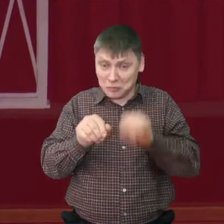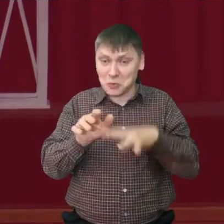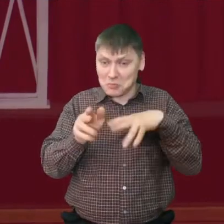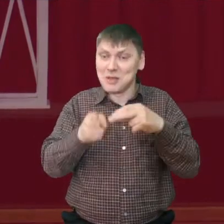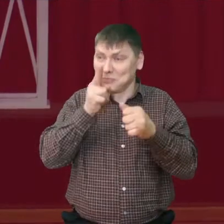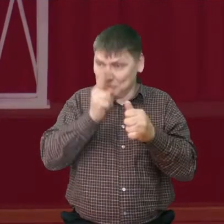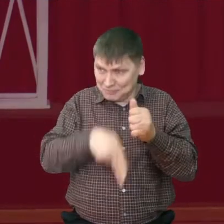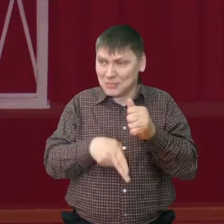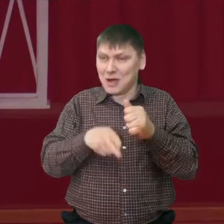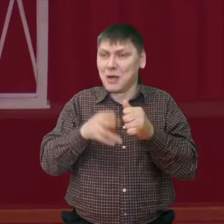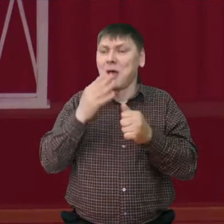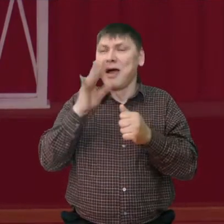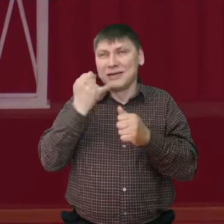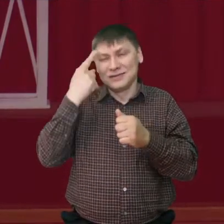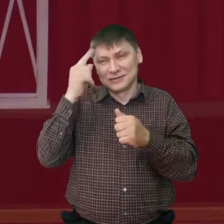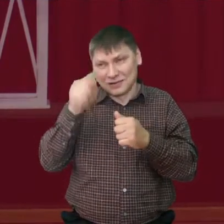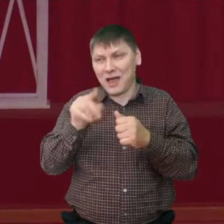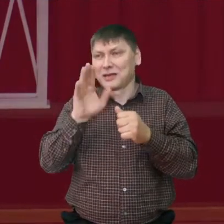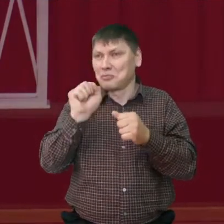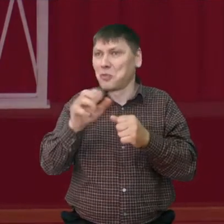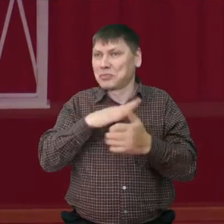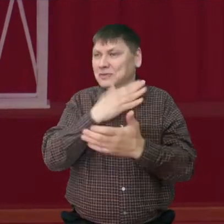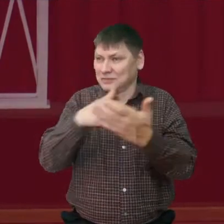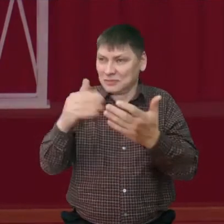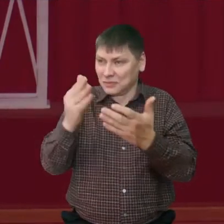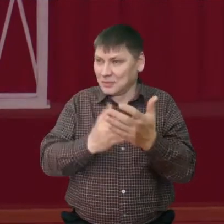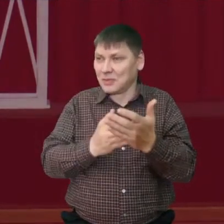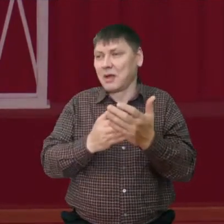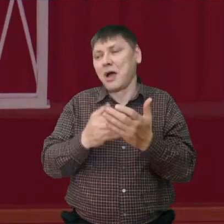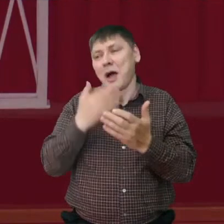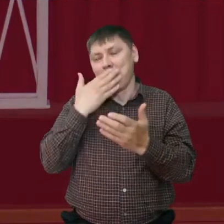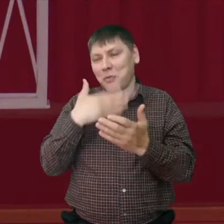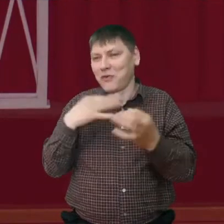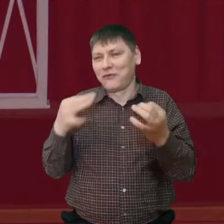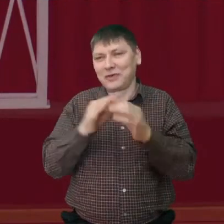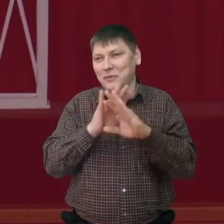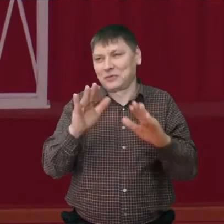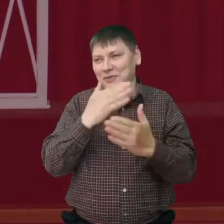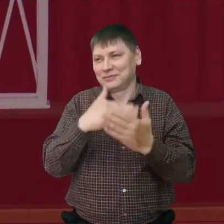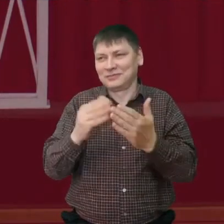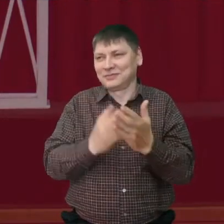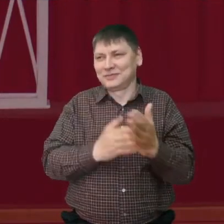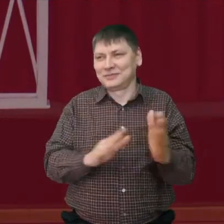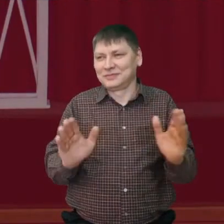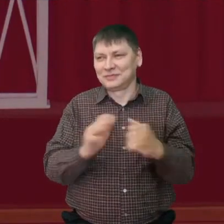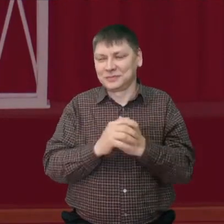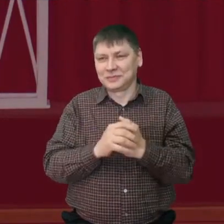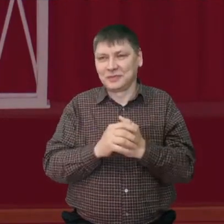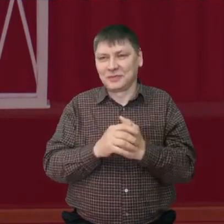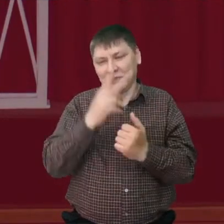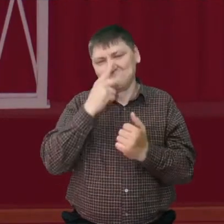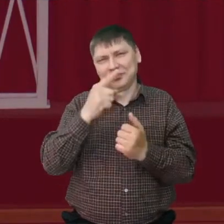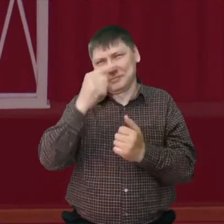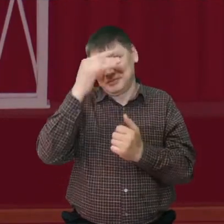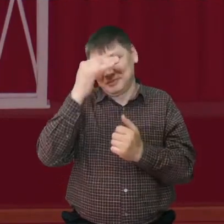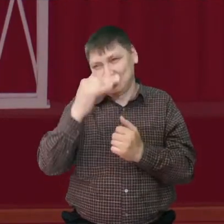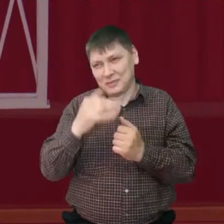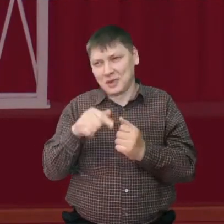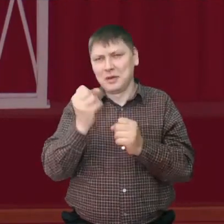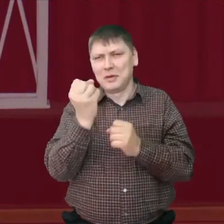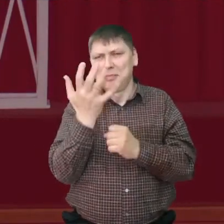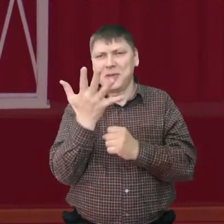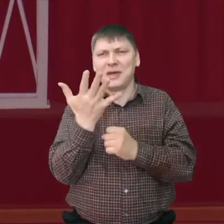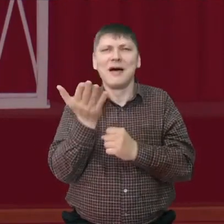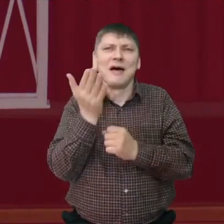языки умолкнут, и знание упразднится». В этом тексте перечисляется таких, можно сказать,